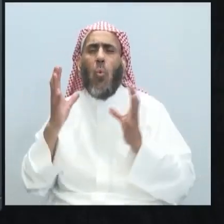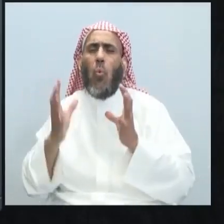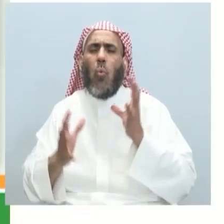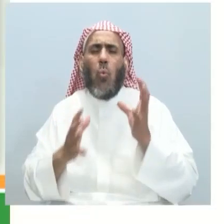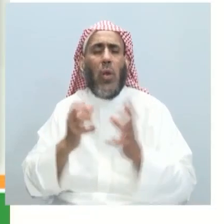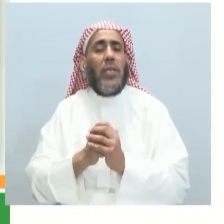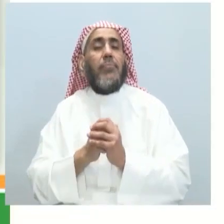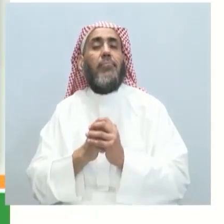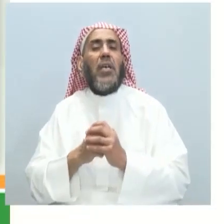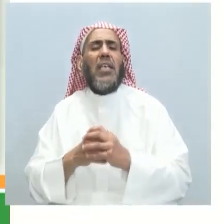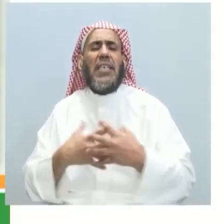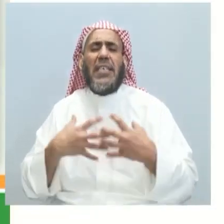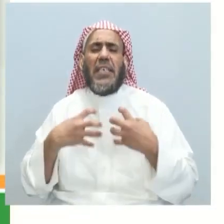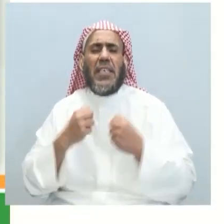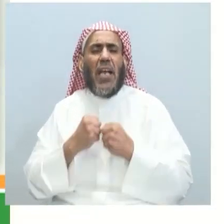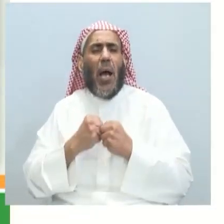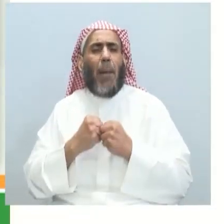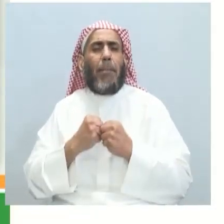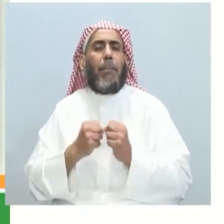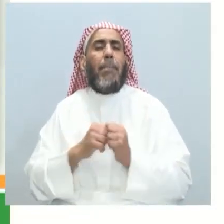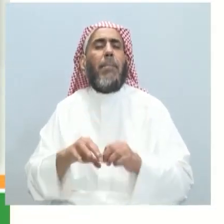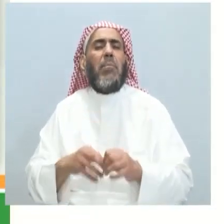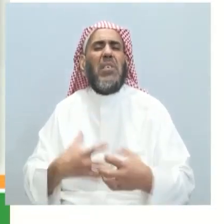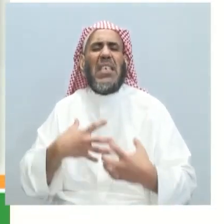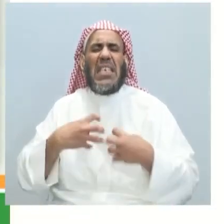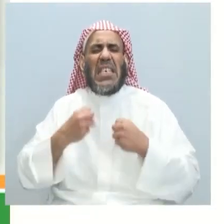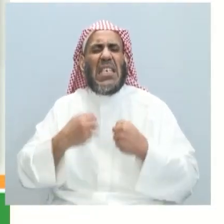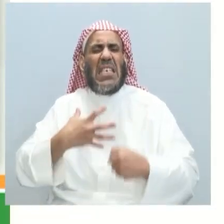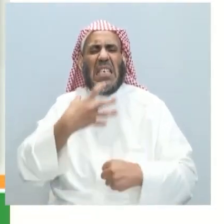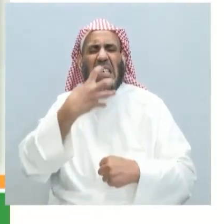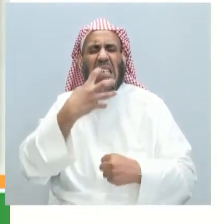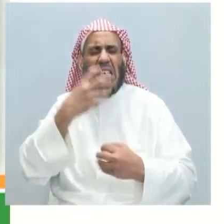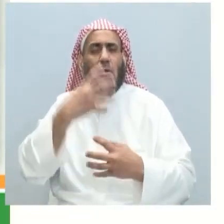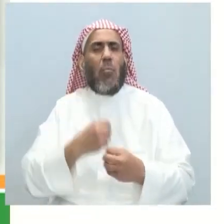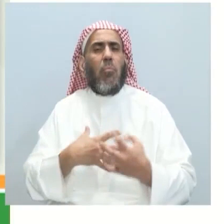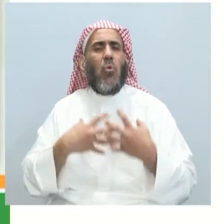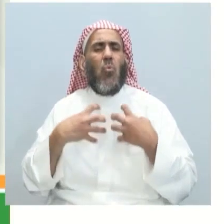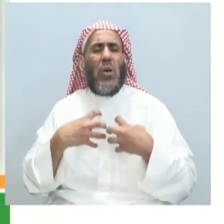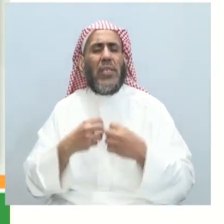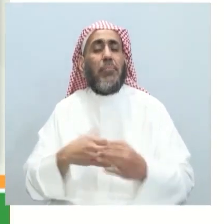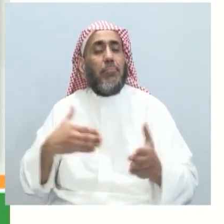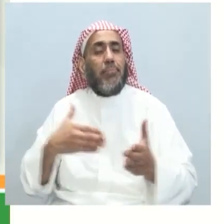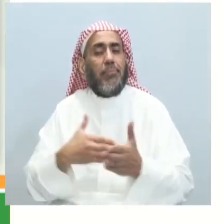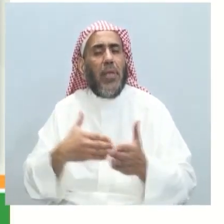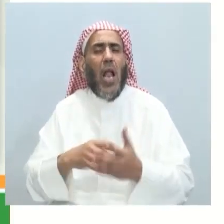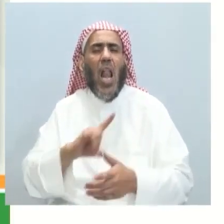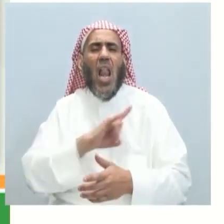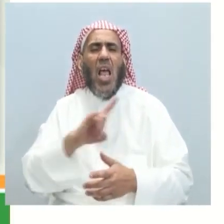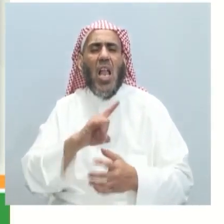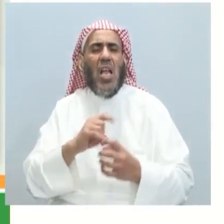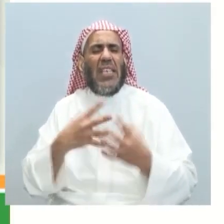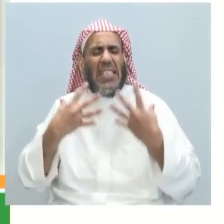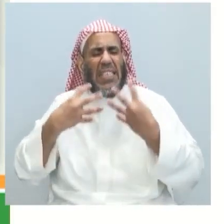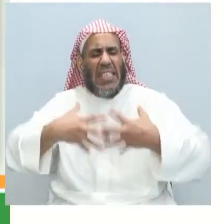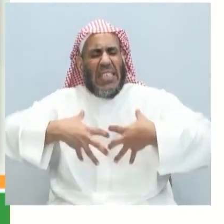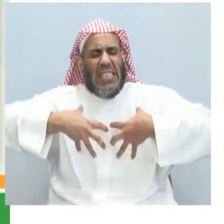حيره اكتئاب غضب حزن وجع حتى لا يستطيع لم يستطيع التفريغ